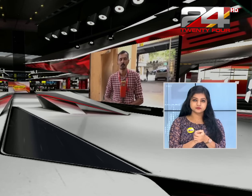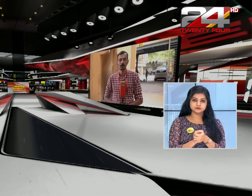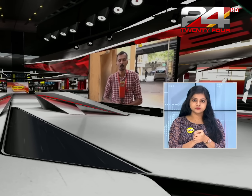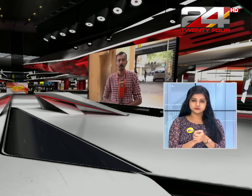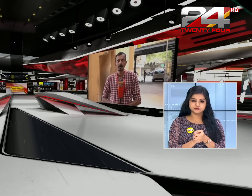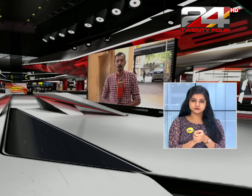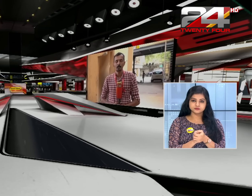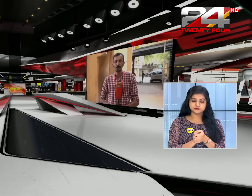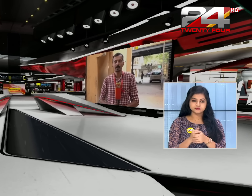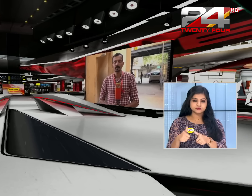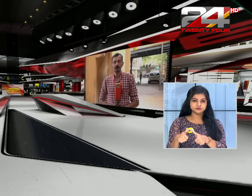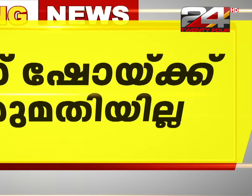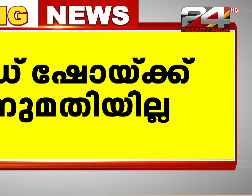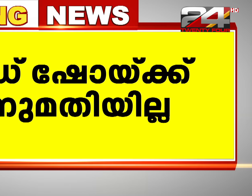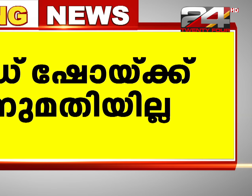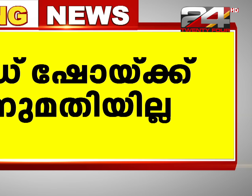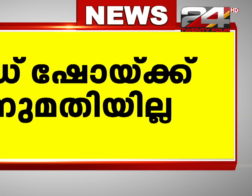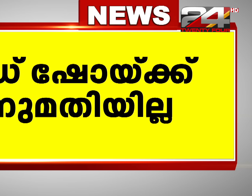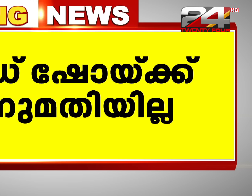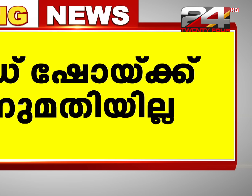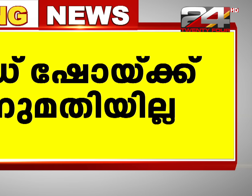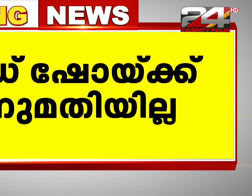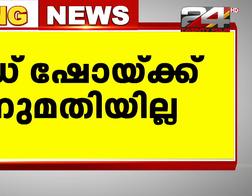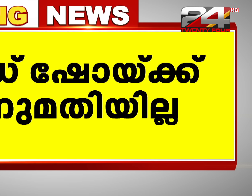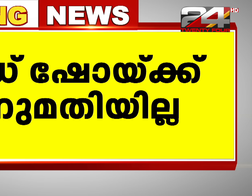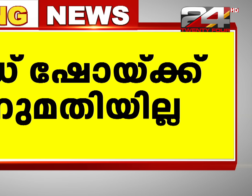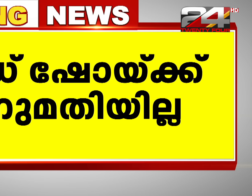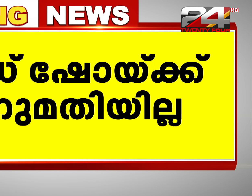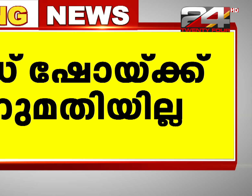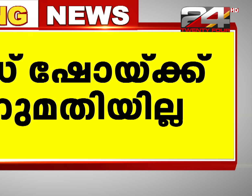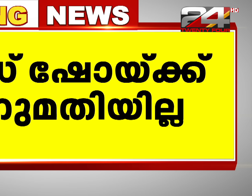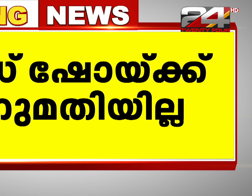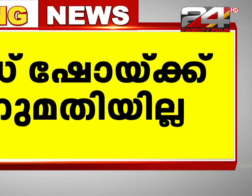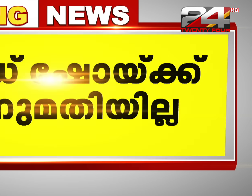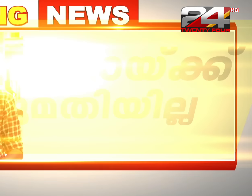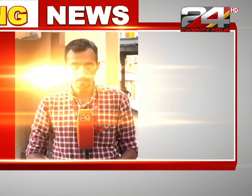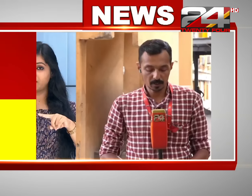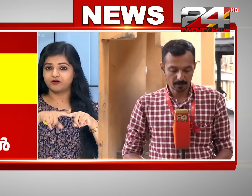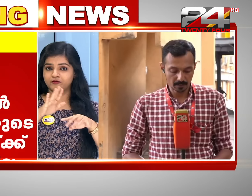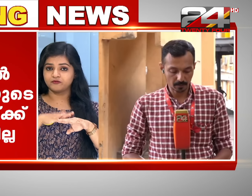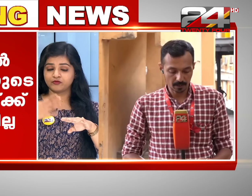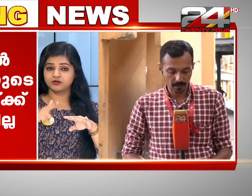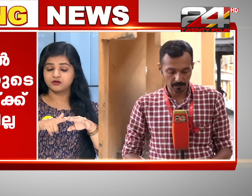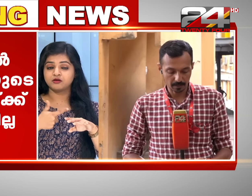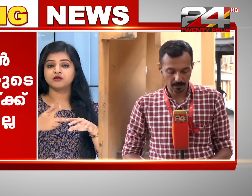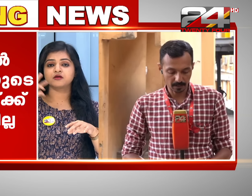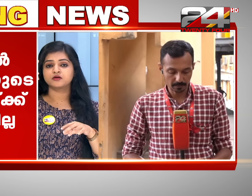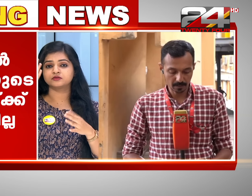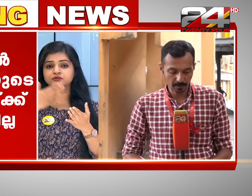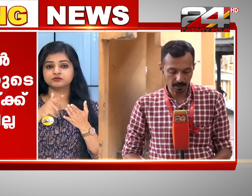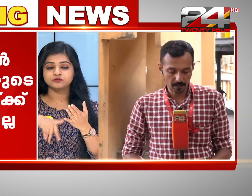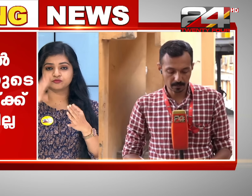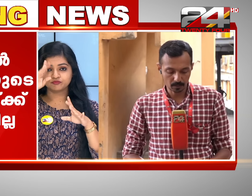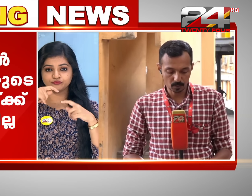നിഷേധിച്ചിരിക്കുന്നത് പ്രവിത പ്രധാനമായും 98 ലെ തെരഞ്ഞെടുപ്പിന് മുമ്പുണ്ടായ സ്ഫോടനം തന്നെയാണ് പ്രധാനമായും പോലീസ് പറയുന്ന ഒരു കാര്യം എന്ന് പറയുന്നത്